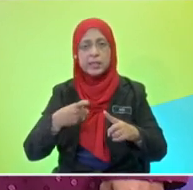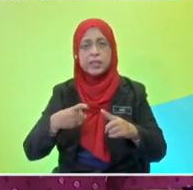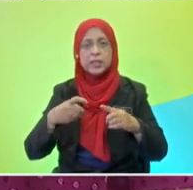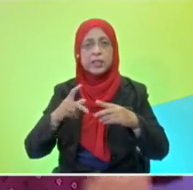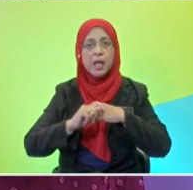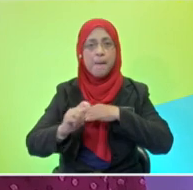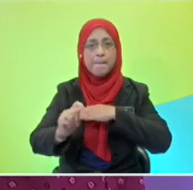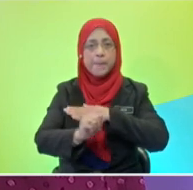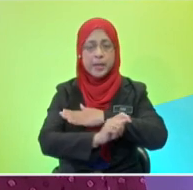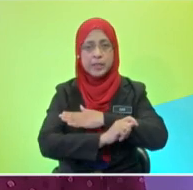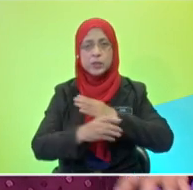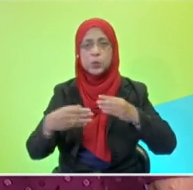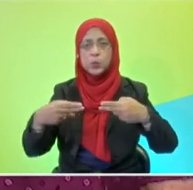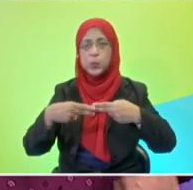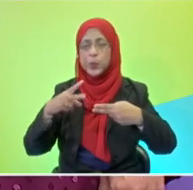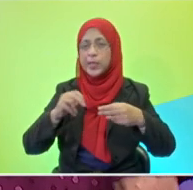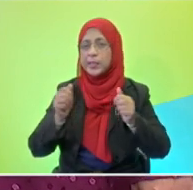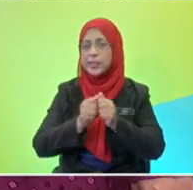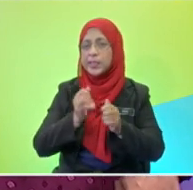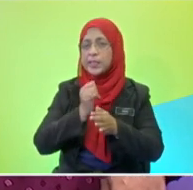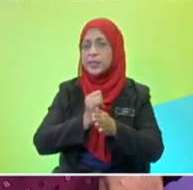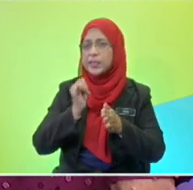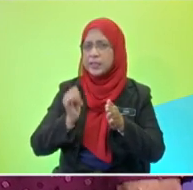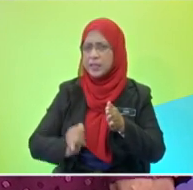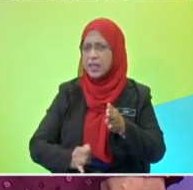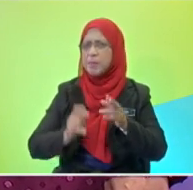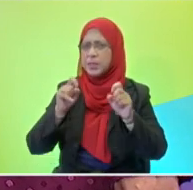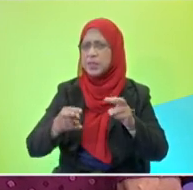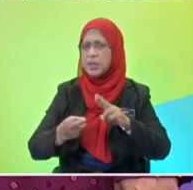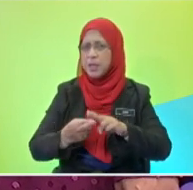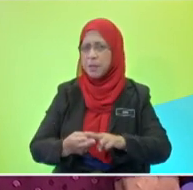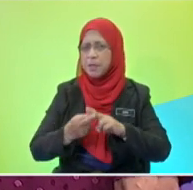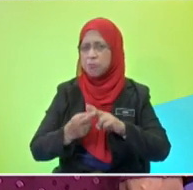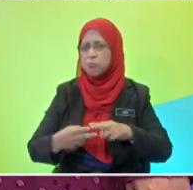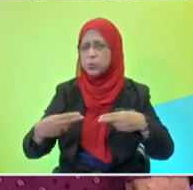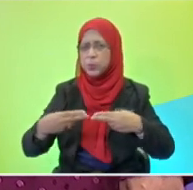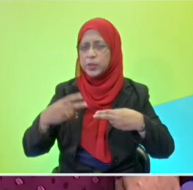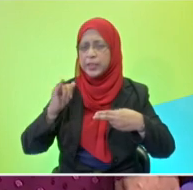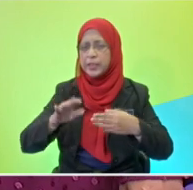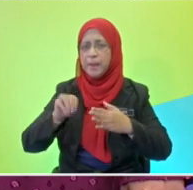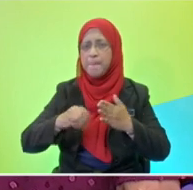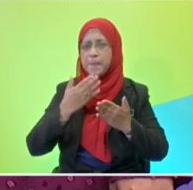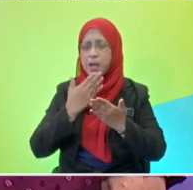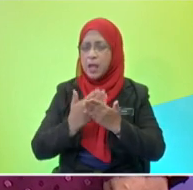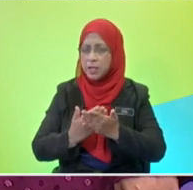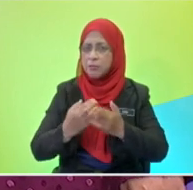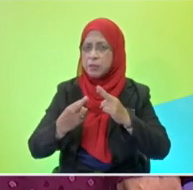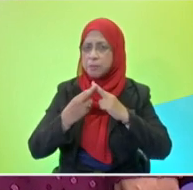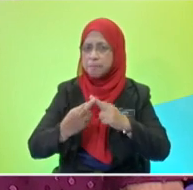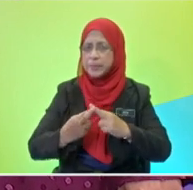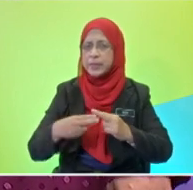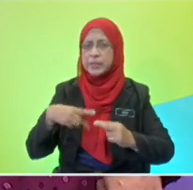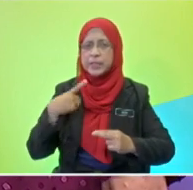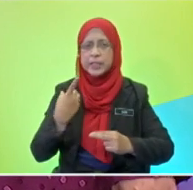kita dengan jiran-jiran kita semuanya berapa menjadi menjadi lebih rapat sebab apa kita